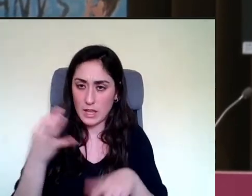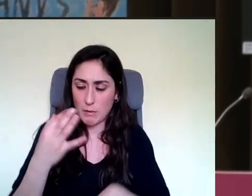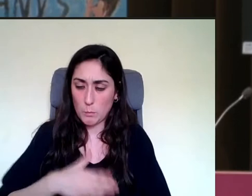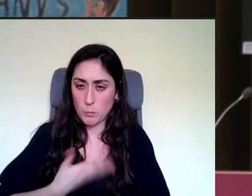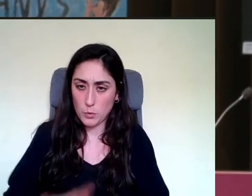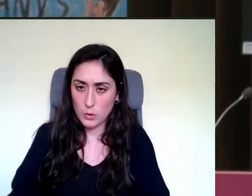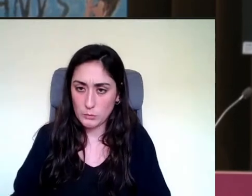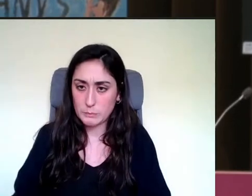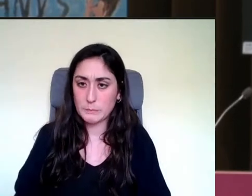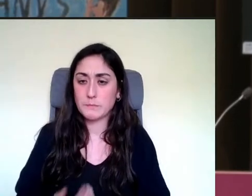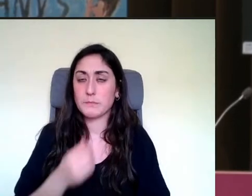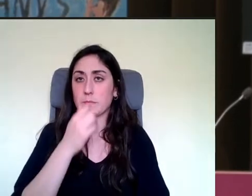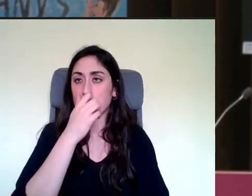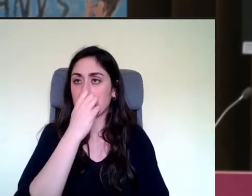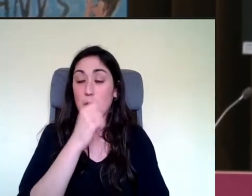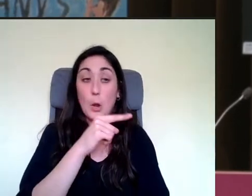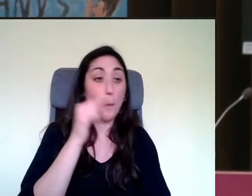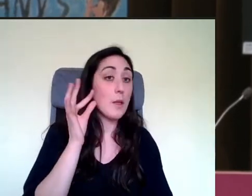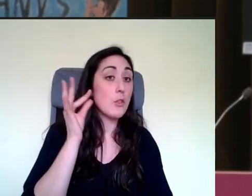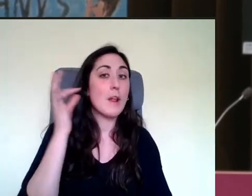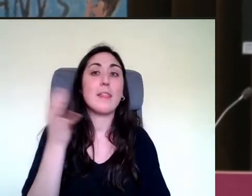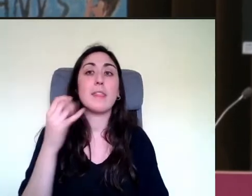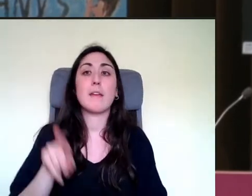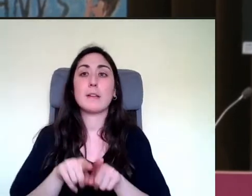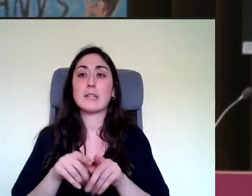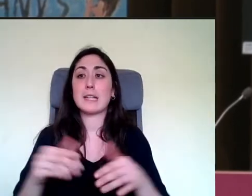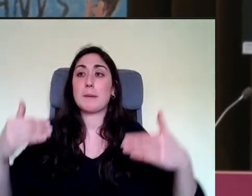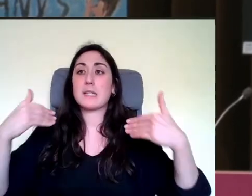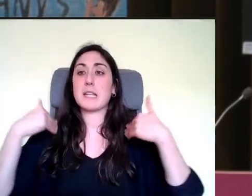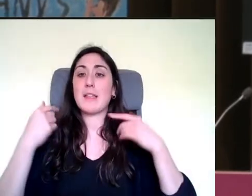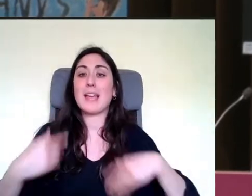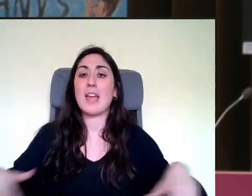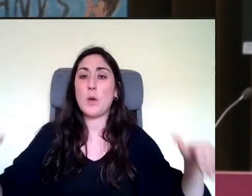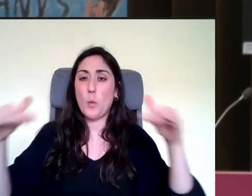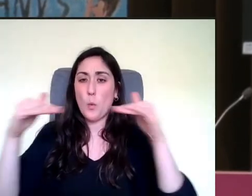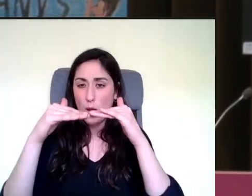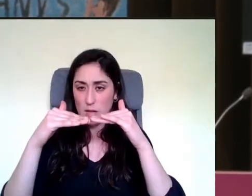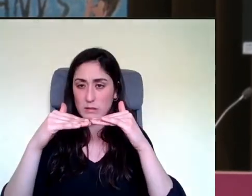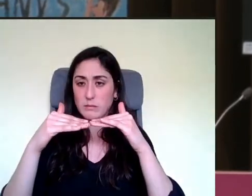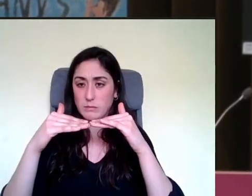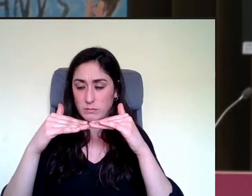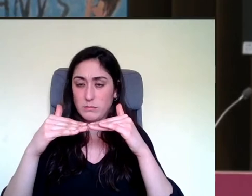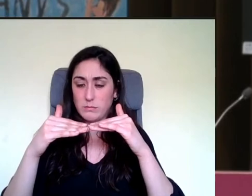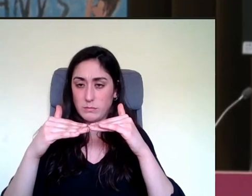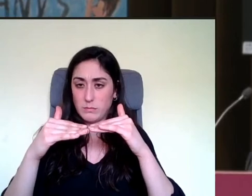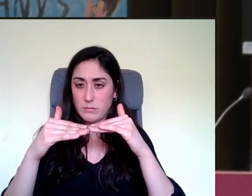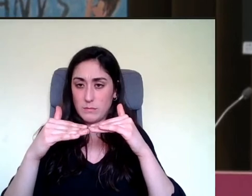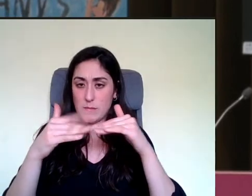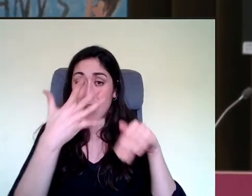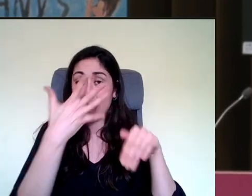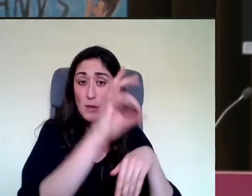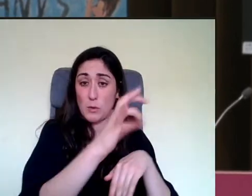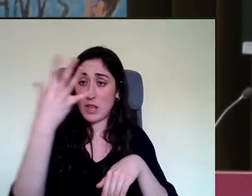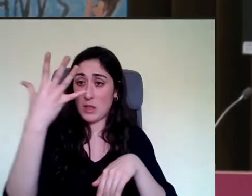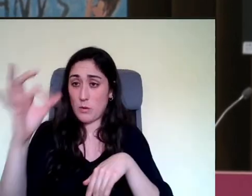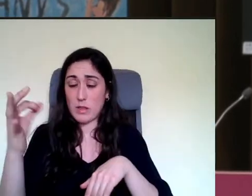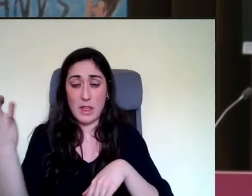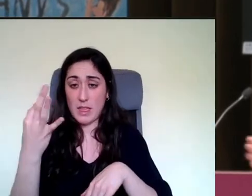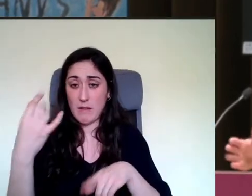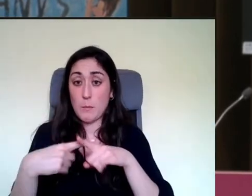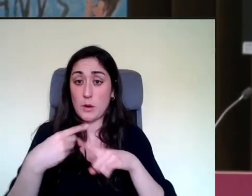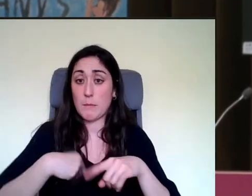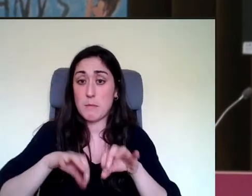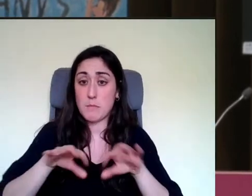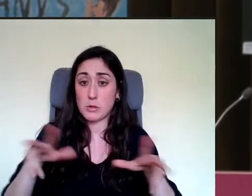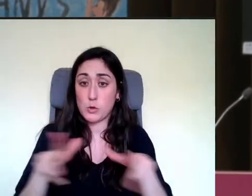d'estar representats per igual arreu, d'una manera paritària, perquè és que la societat és així. Bé,